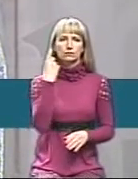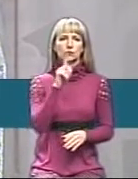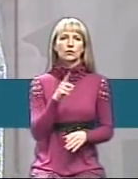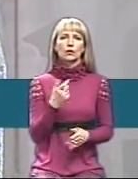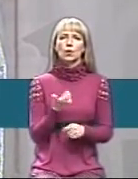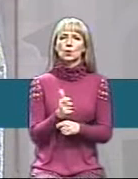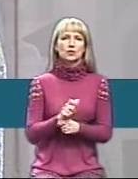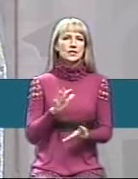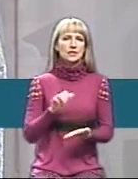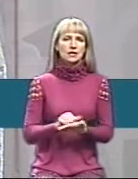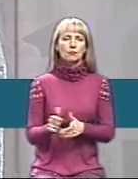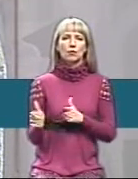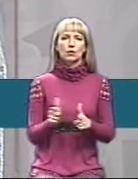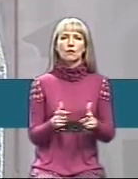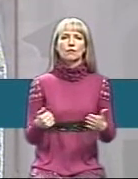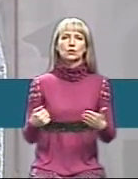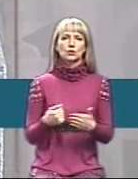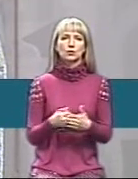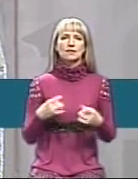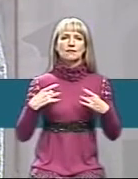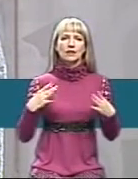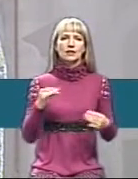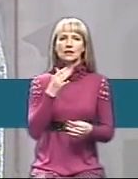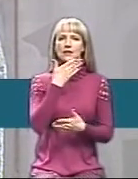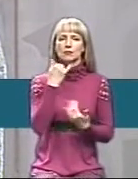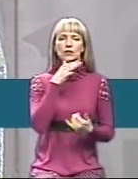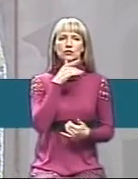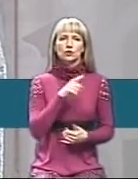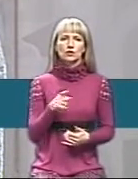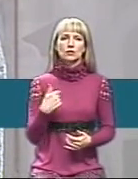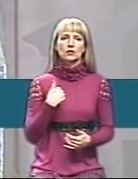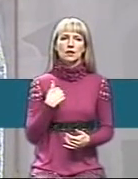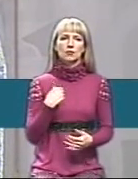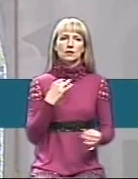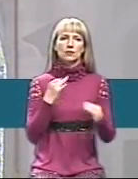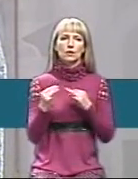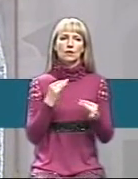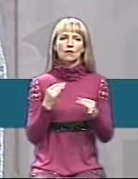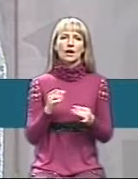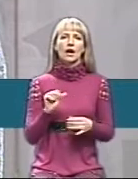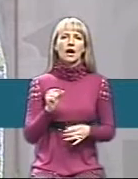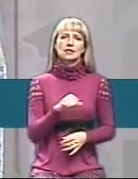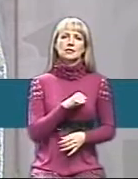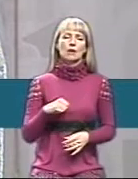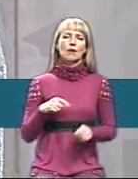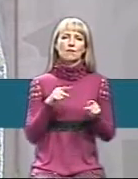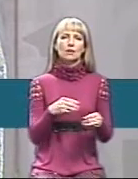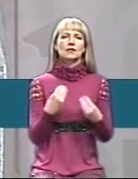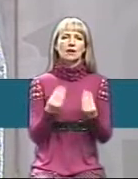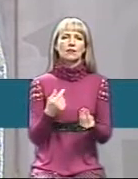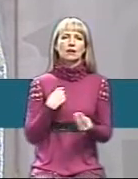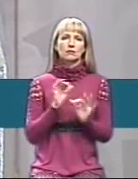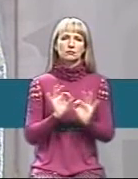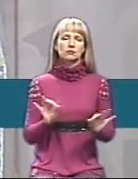вкрай зайнятий підготовкою до свят і не має часу з нами спілкуватись, а сама вона давати нам